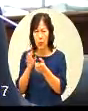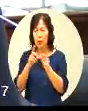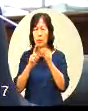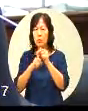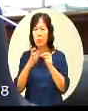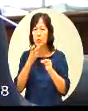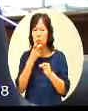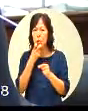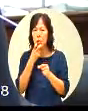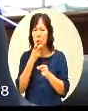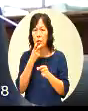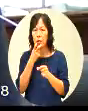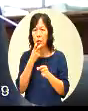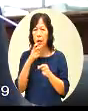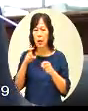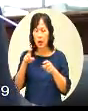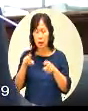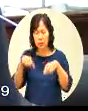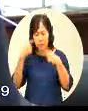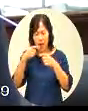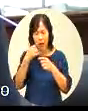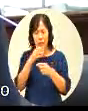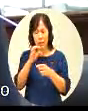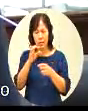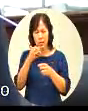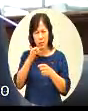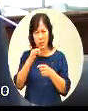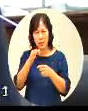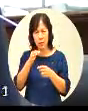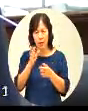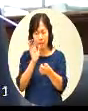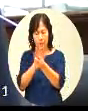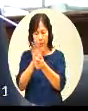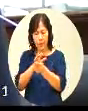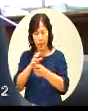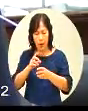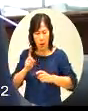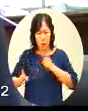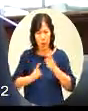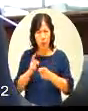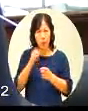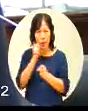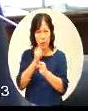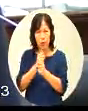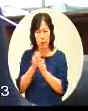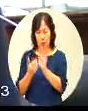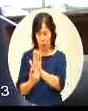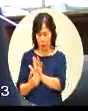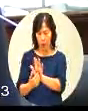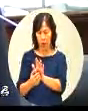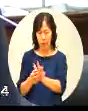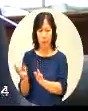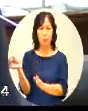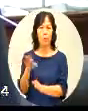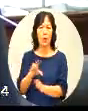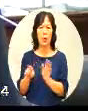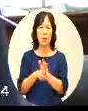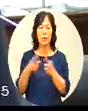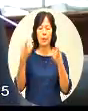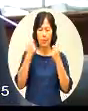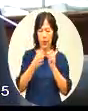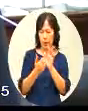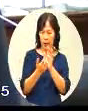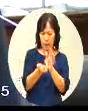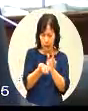央我们的常态性的预算来做这样能够机动性的一个防治，因为预防胜于治